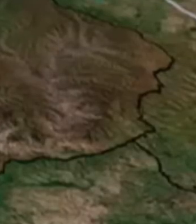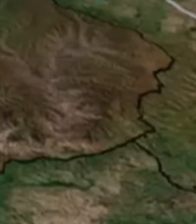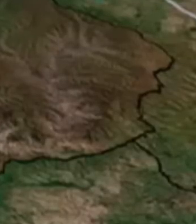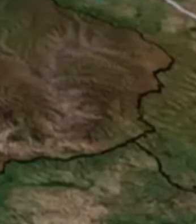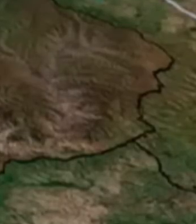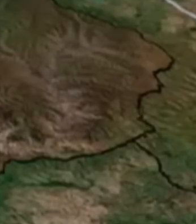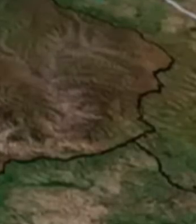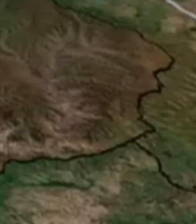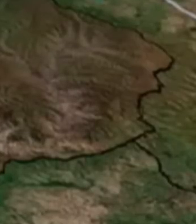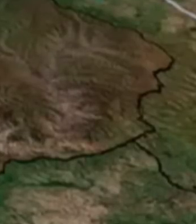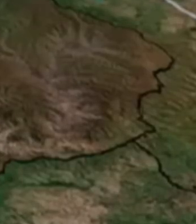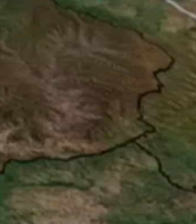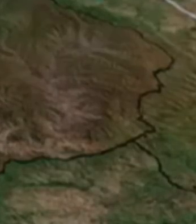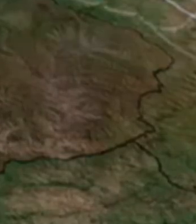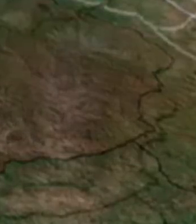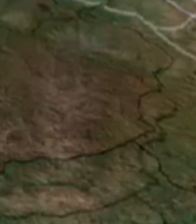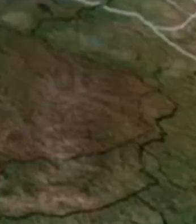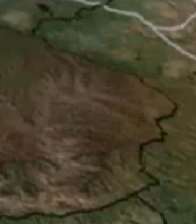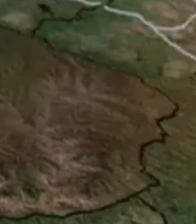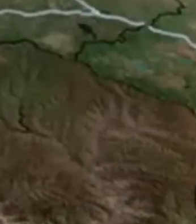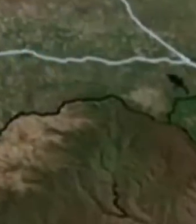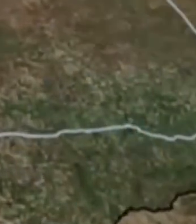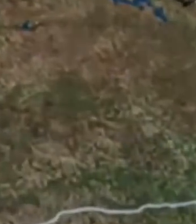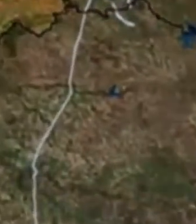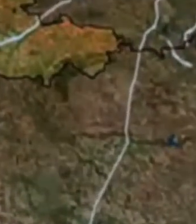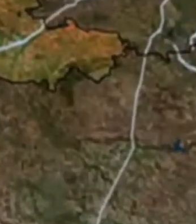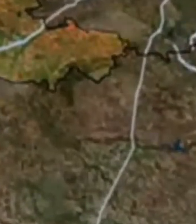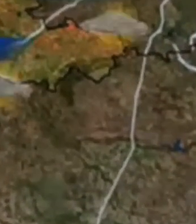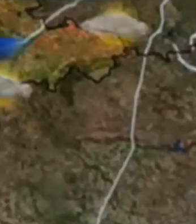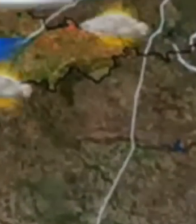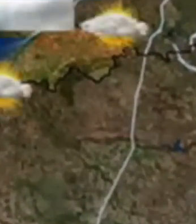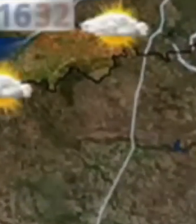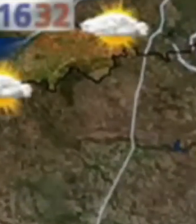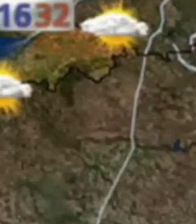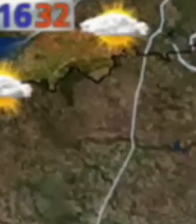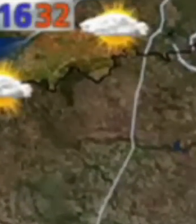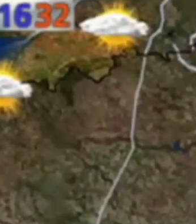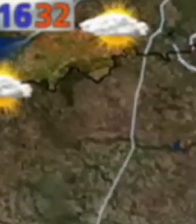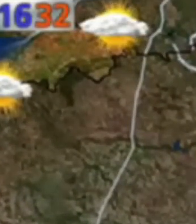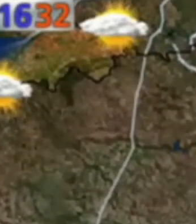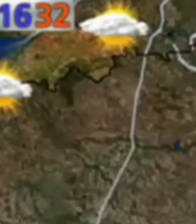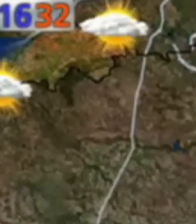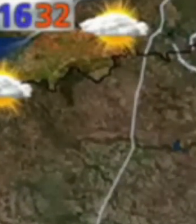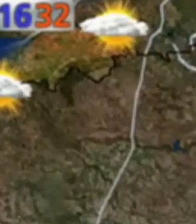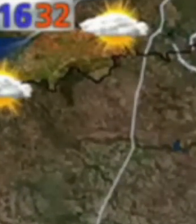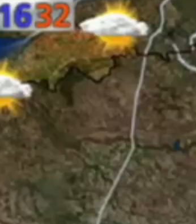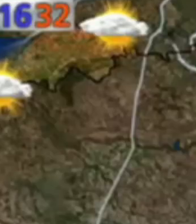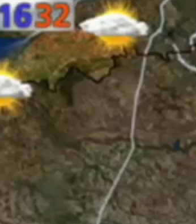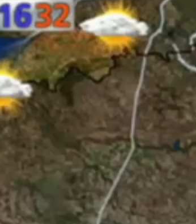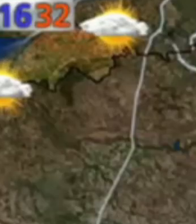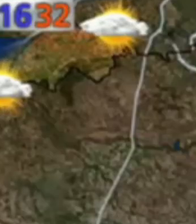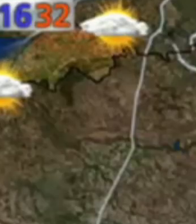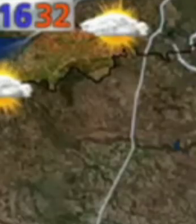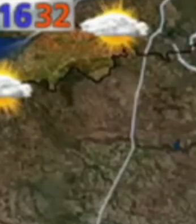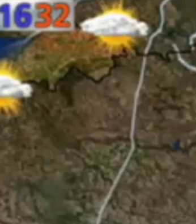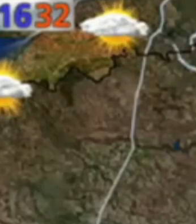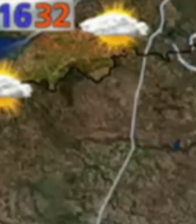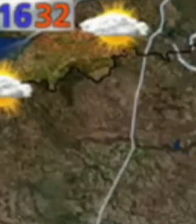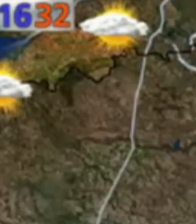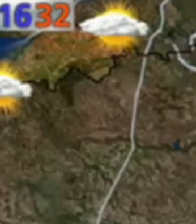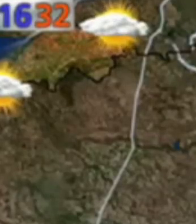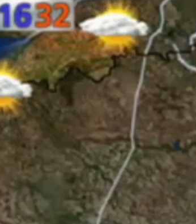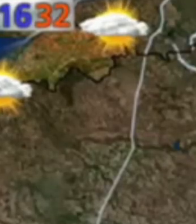Bloemfontein 33 le laetša le tla be le fiša ga re dikgarutlela gabotsena fela ka dikarolong tša ka North West le tla fiša gabotsena fela ka dikarolong tše re go lebeletšelo ka bo